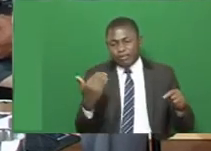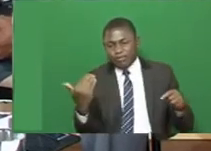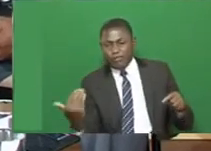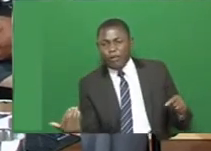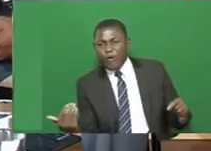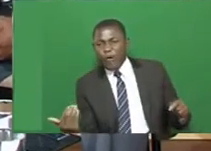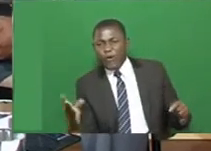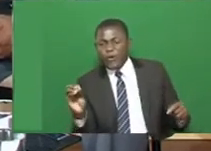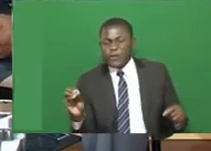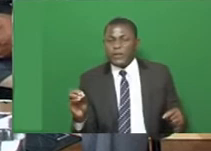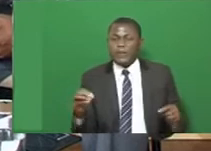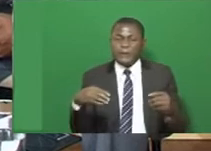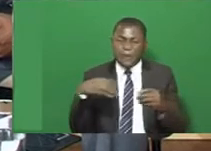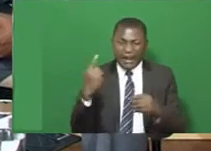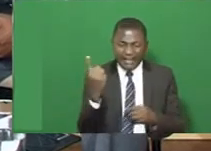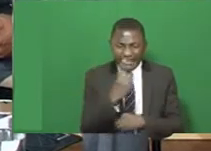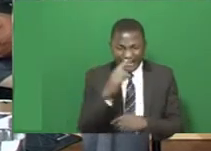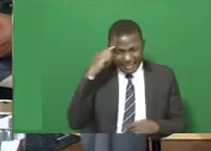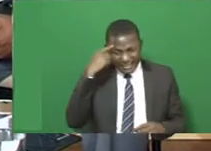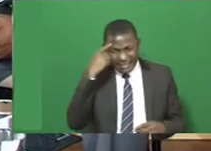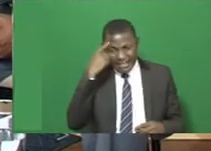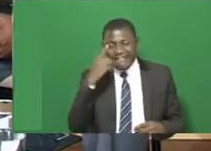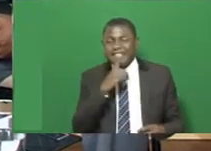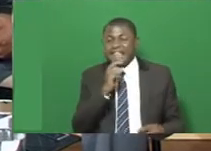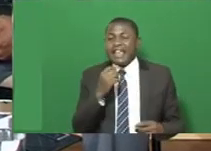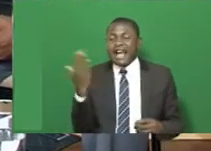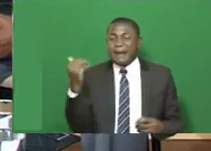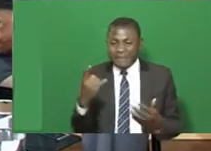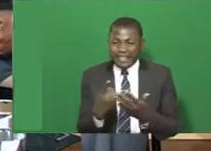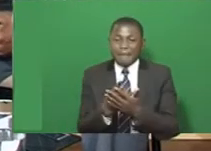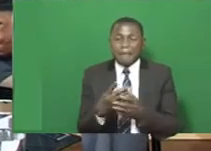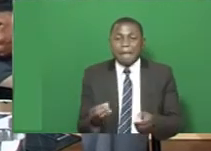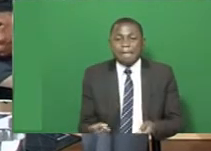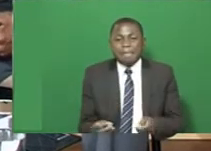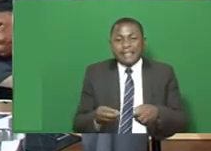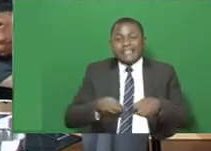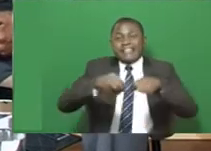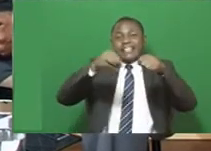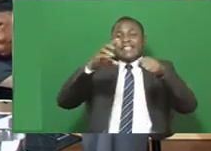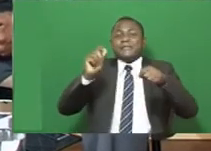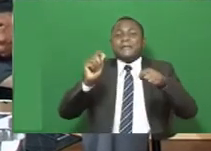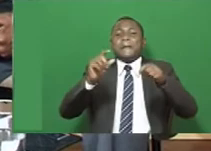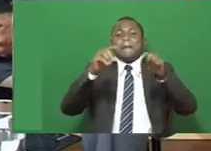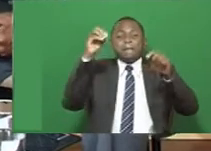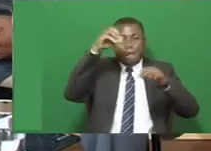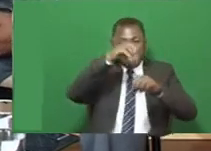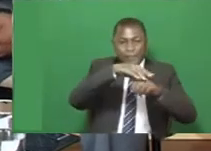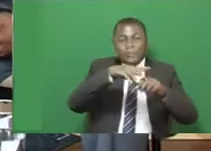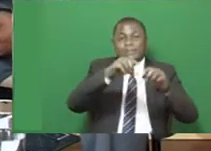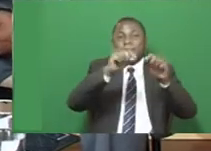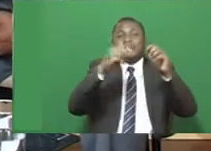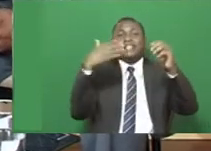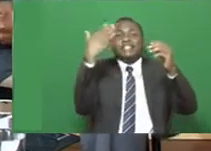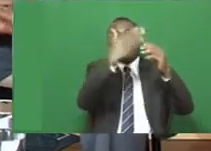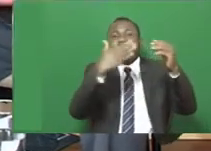kazofunga plan. Kana kapedza kugeza kapfeka waizwa baba wemuti simudzo ndiyanike taura. Ya.